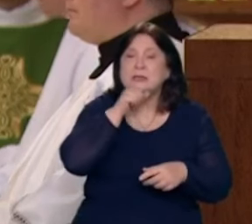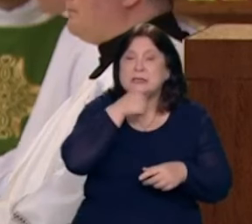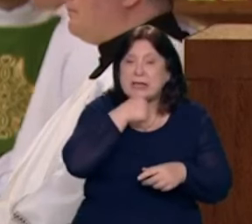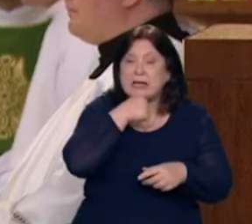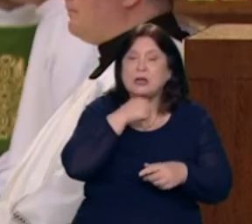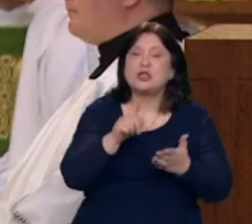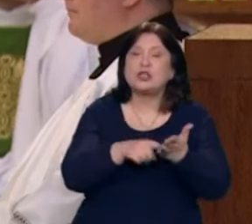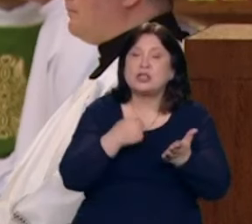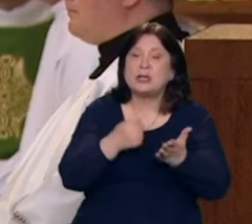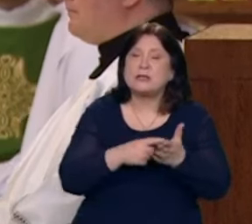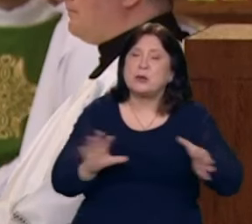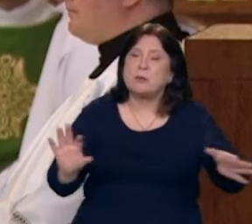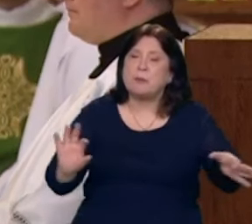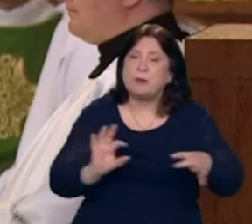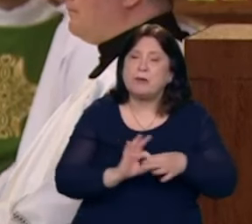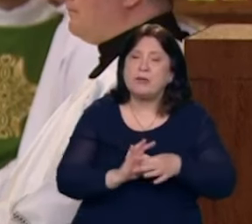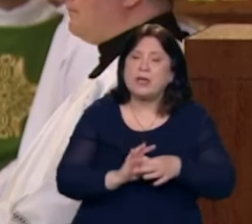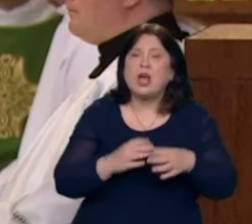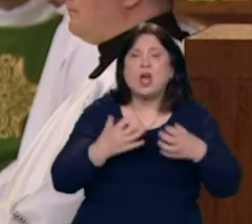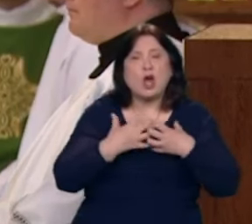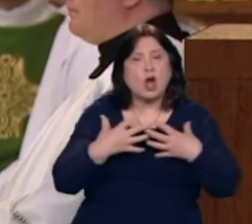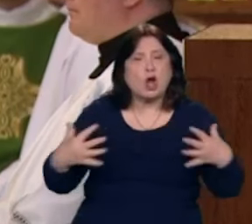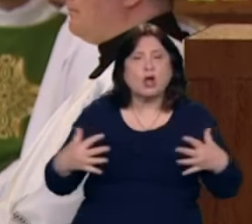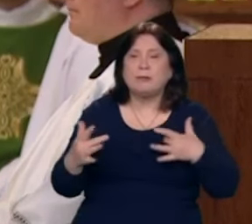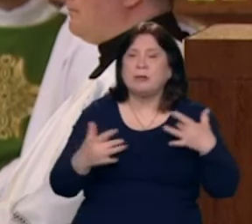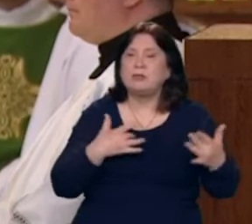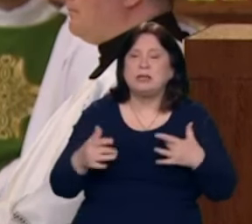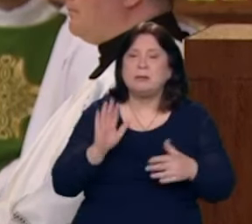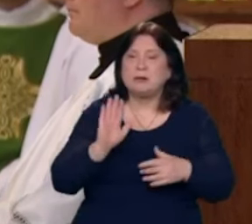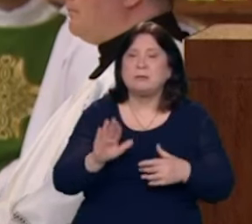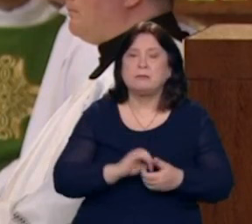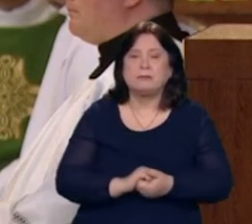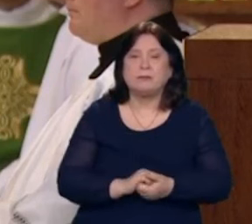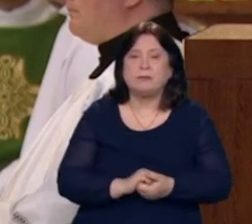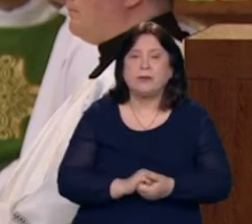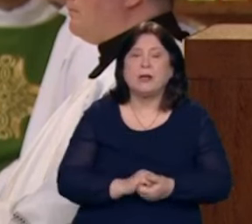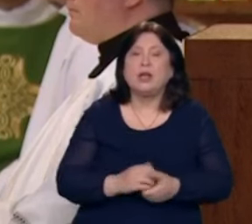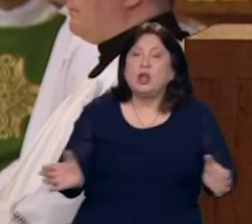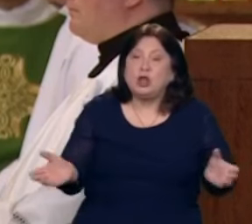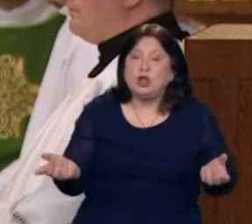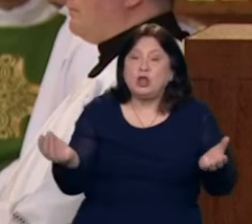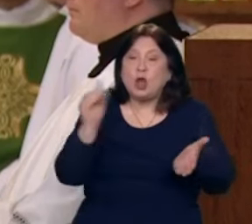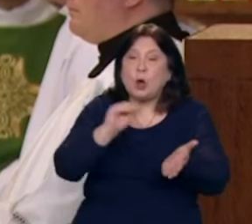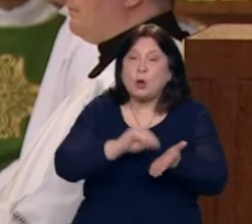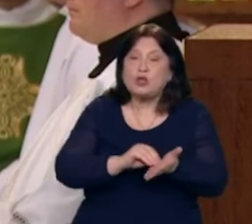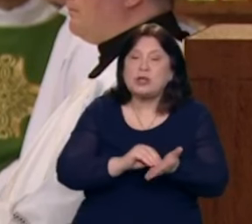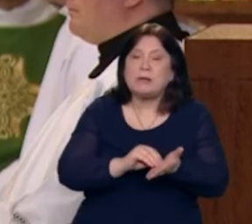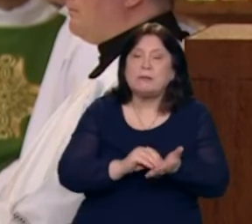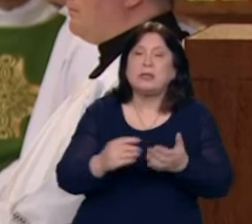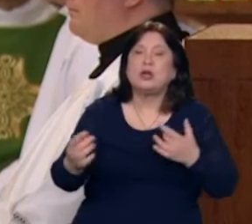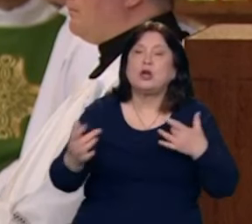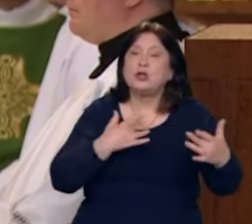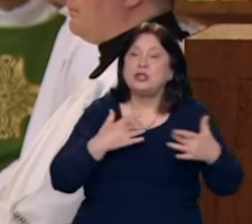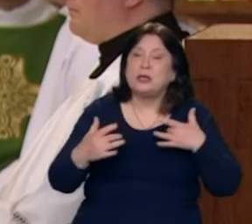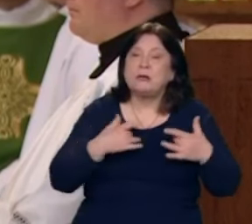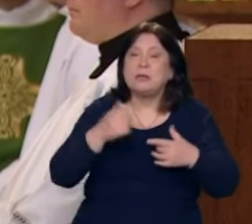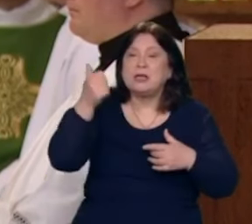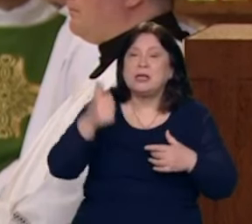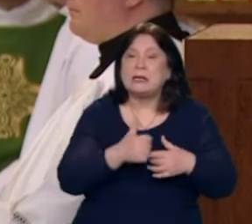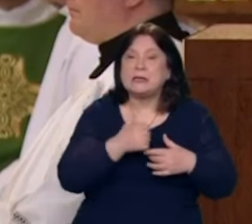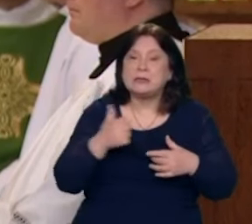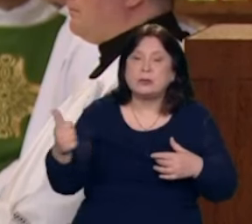tak często powiązaną z ogromnym cierpieniem które dołączamy do zbawczych cierpienie Chrystusa